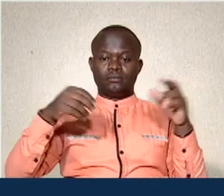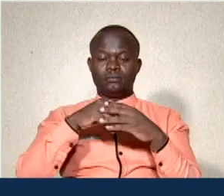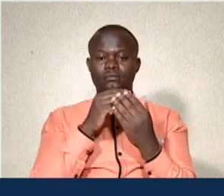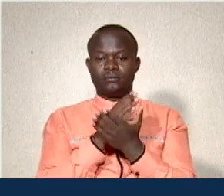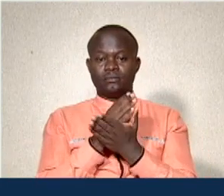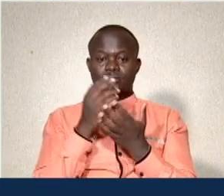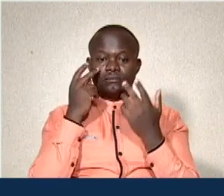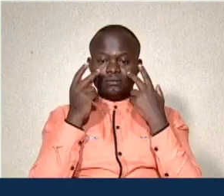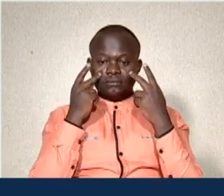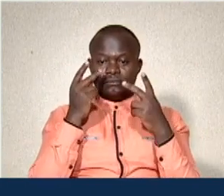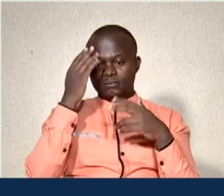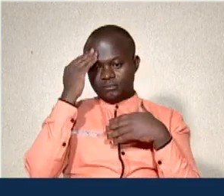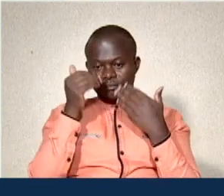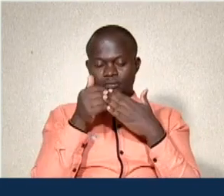by'ukuri